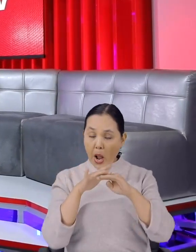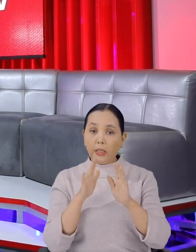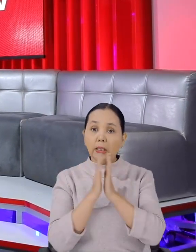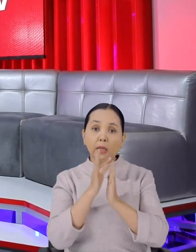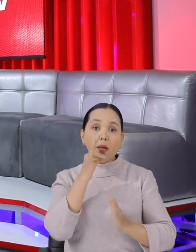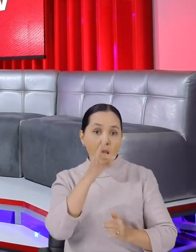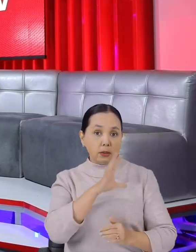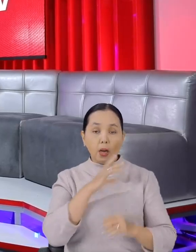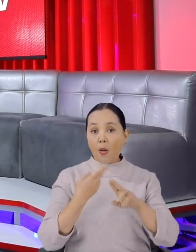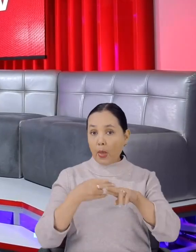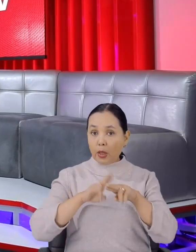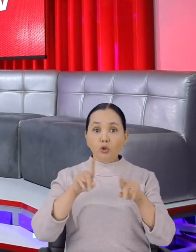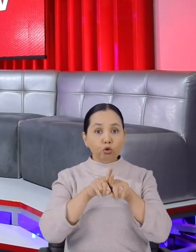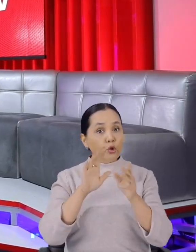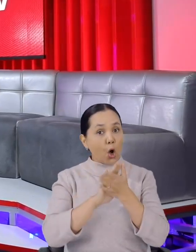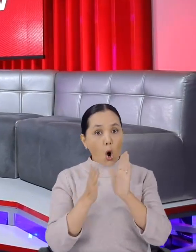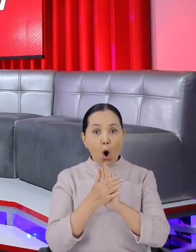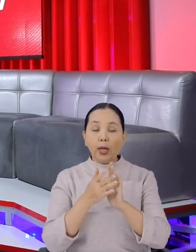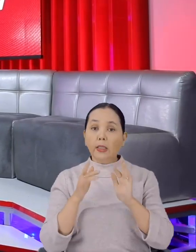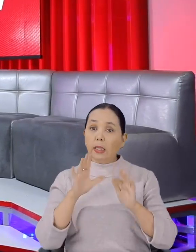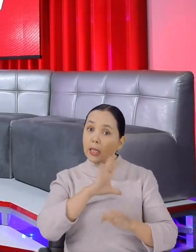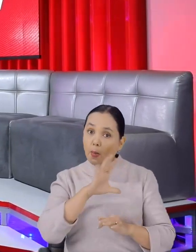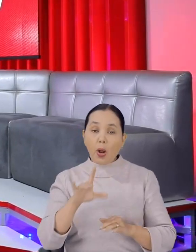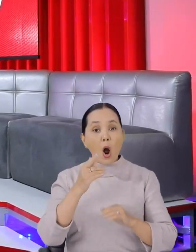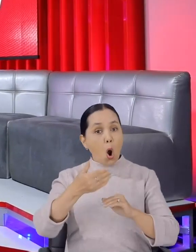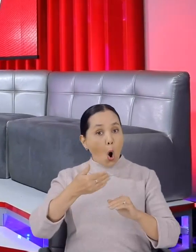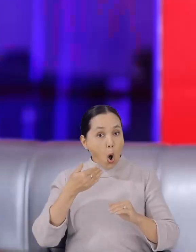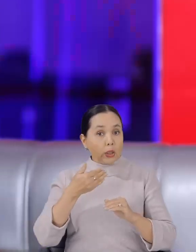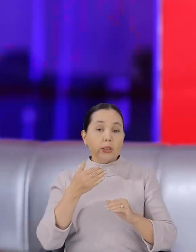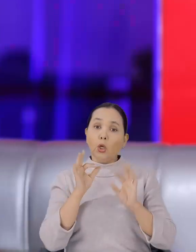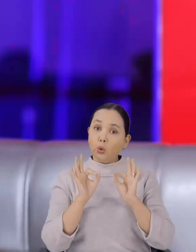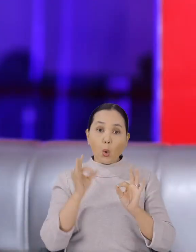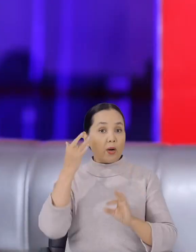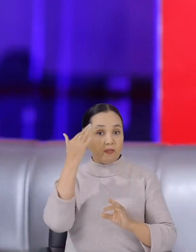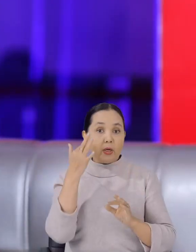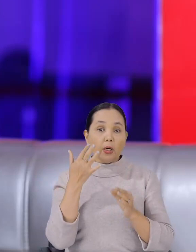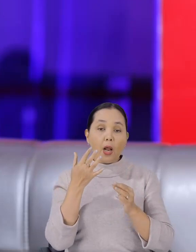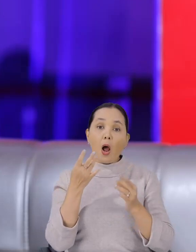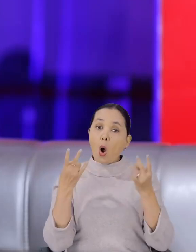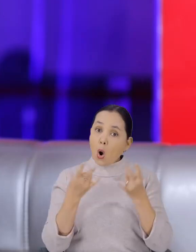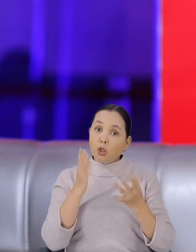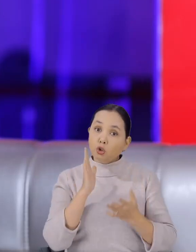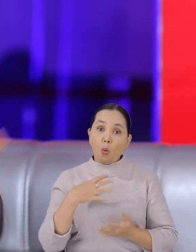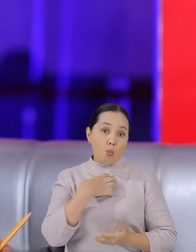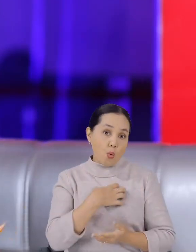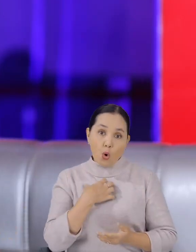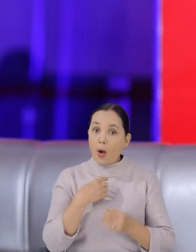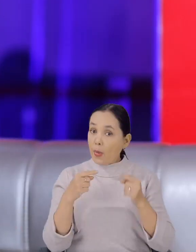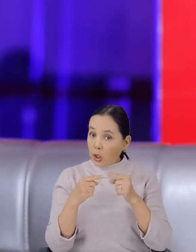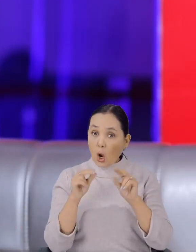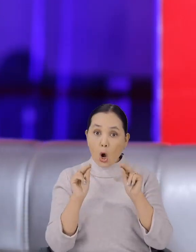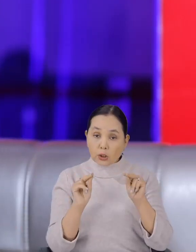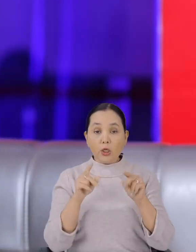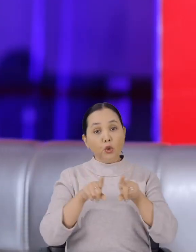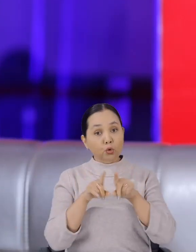Va mana shunday holatga kelib qolmaslik uchun ham o'zi oldindan to'g'ri fikrlay olish muhim deyilgani ham rost.